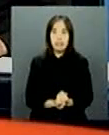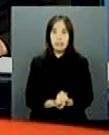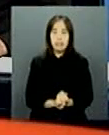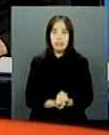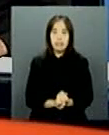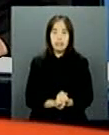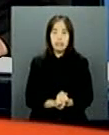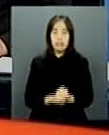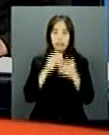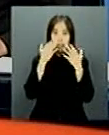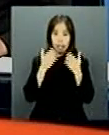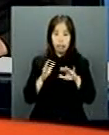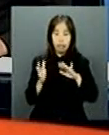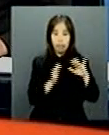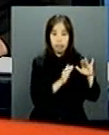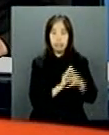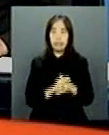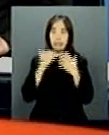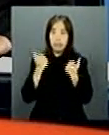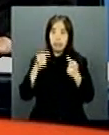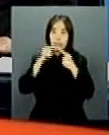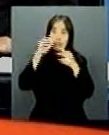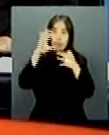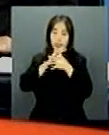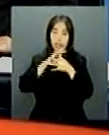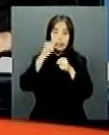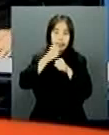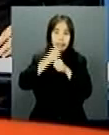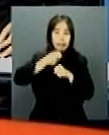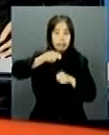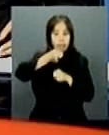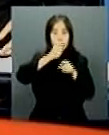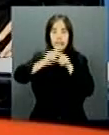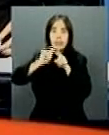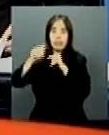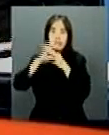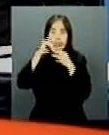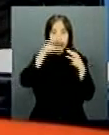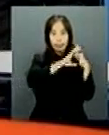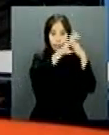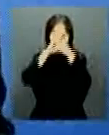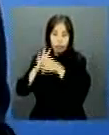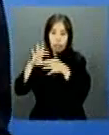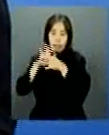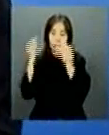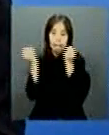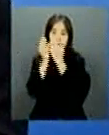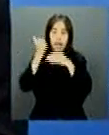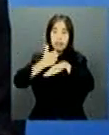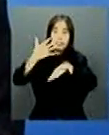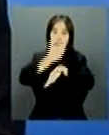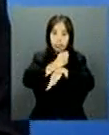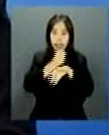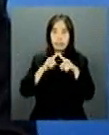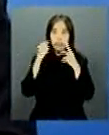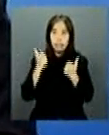ส่วนอีกคดีหนึ่งนะคะซึ่งเป็นคดีฆาตกรรมที่หลายฝ่ายมองว่าอาจจะเชื่อมโยงไปสู่ประเด็นความขัดแย้งทางการเมืองนะคะเป็นคดียิง